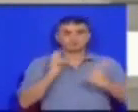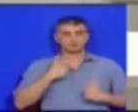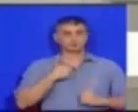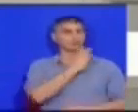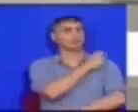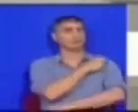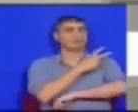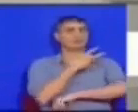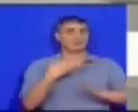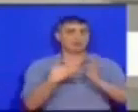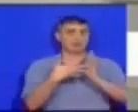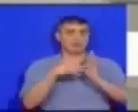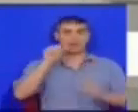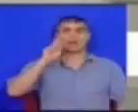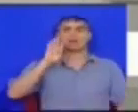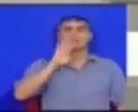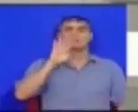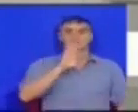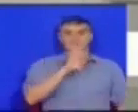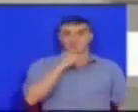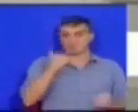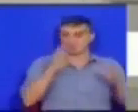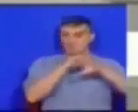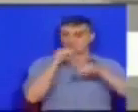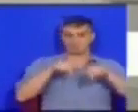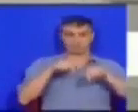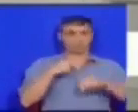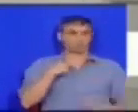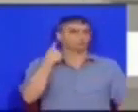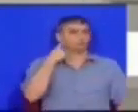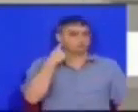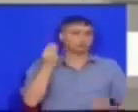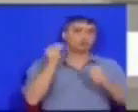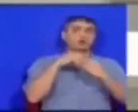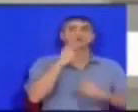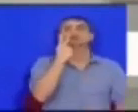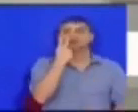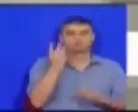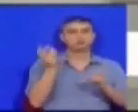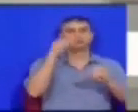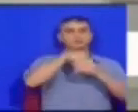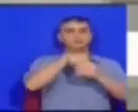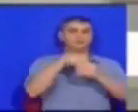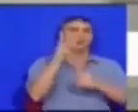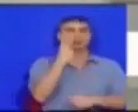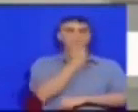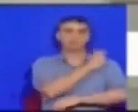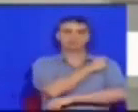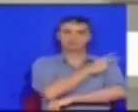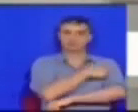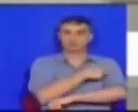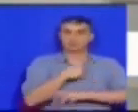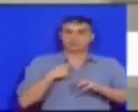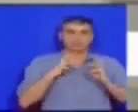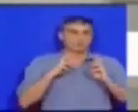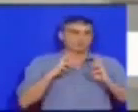ניצב בחקירה, ארביב, הערב פה באולפן אני מתבשר שיש עוד 2 שמצטרפים אליו, אני